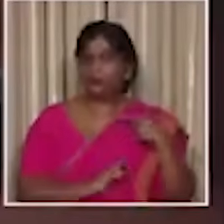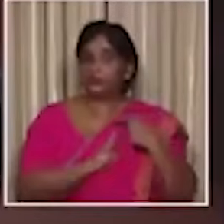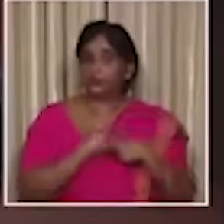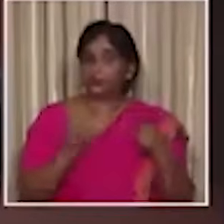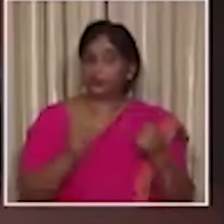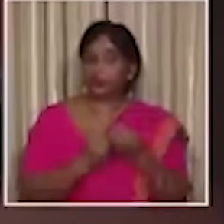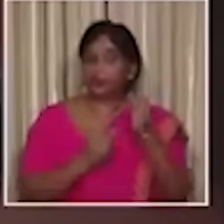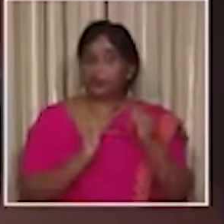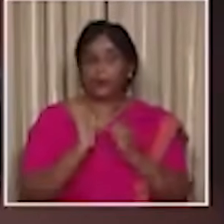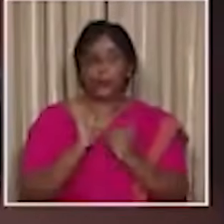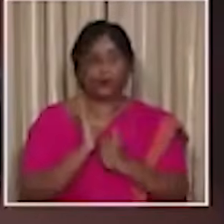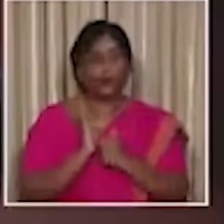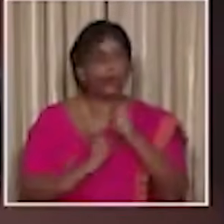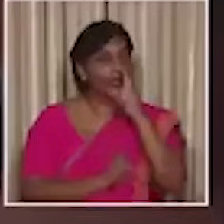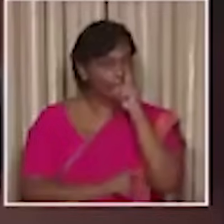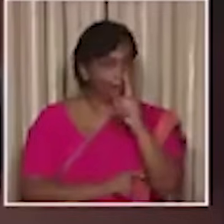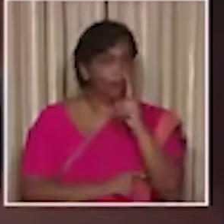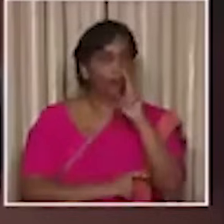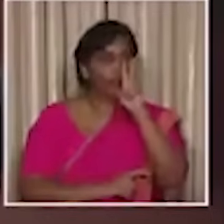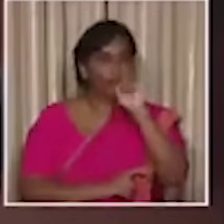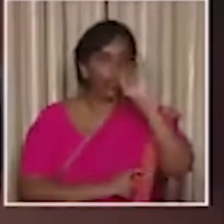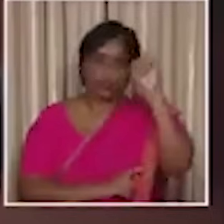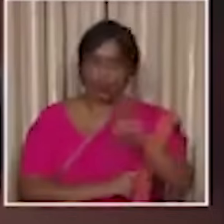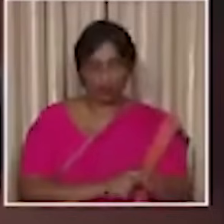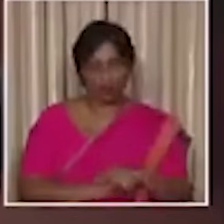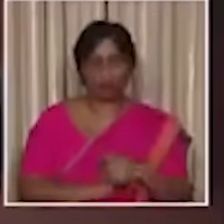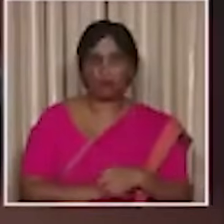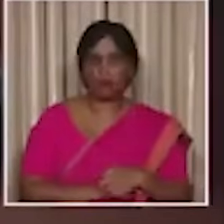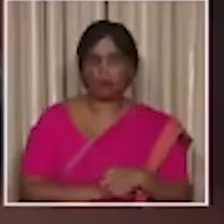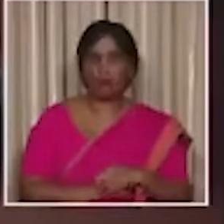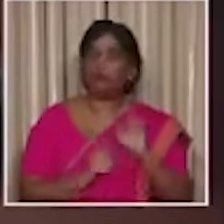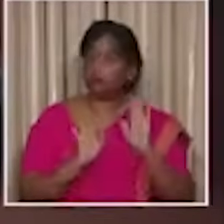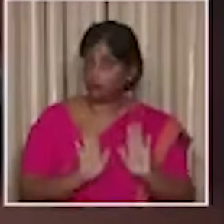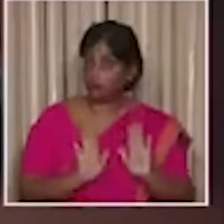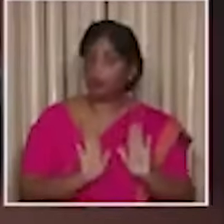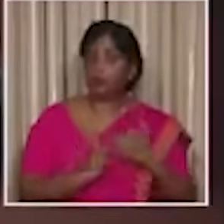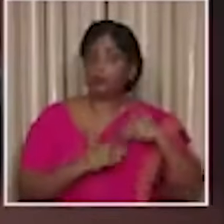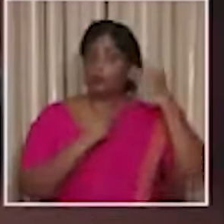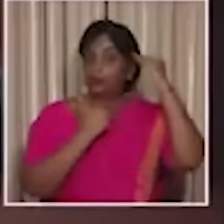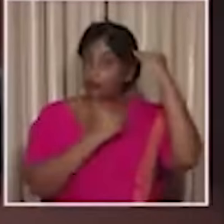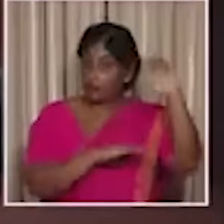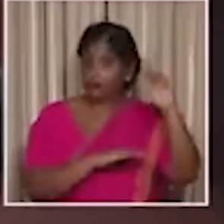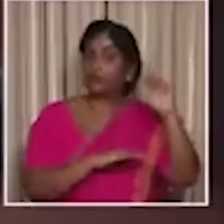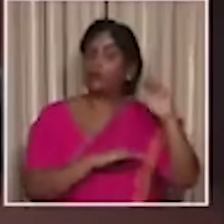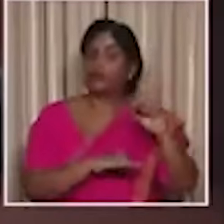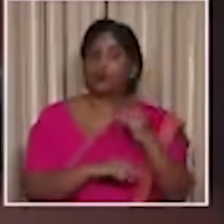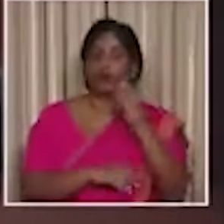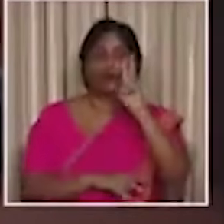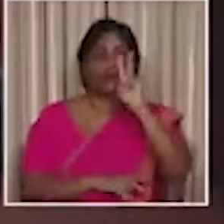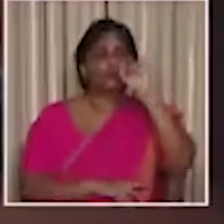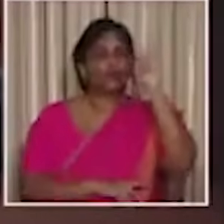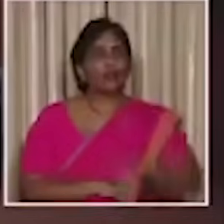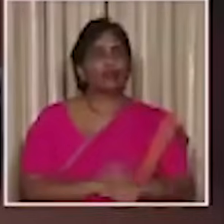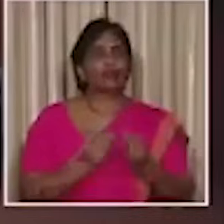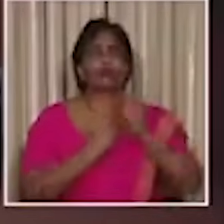වෙළඳපොළට දෙන්නේ මෙට්‍රික් ටොන් එකක් රුපියල් 26000ට. හැබැයි අපනයන කරන්නත් දෙන්නේ ඩොලර් රුපියල් 26000ට.